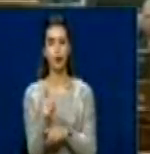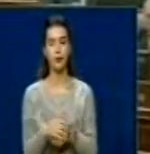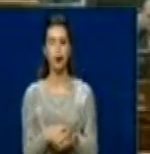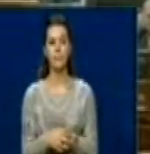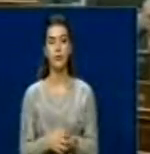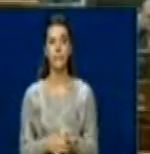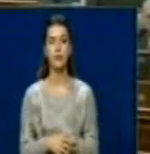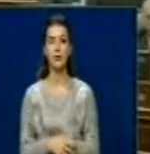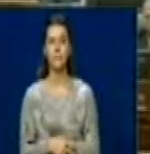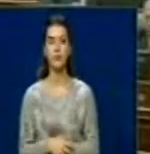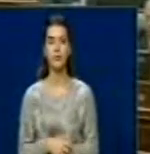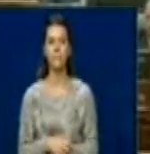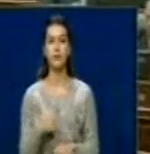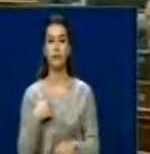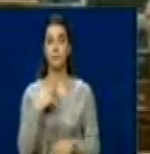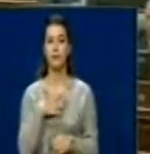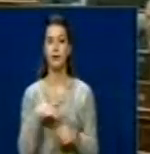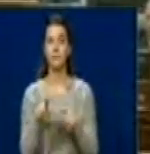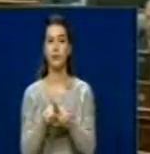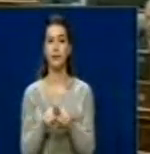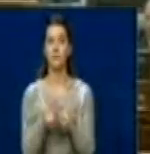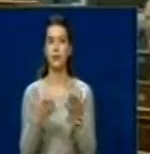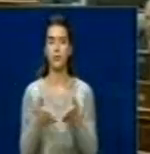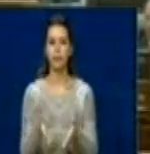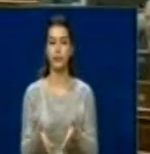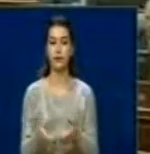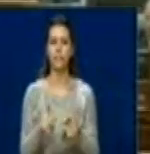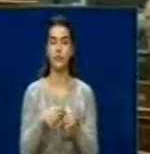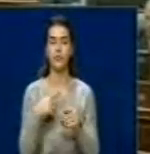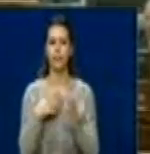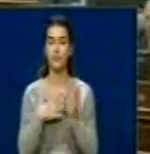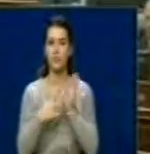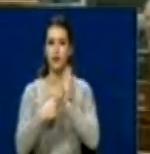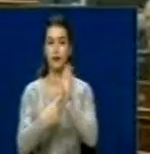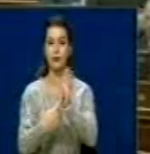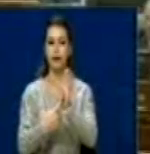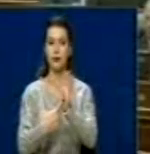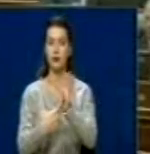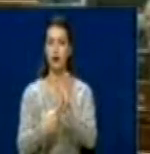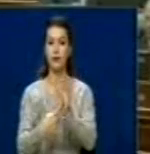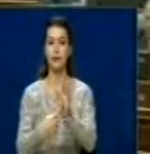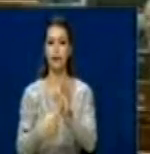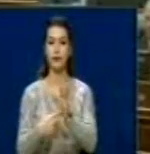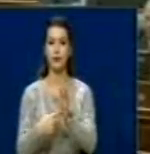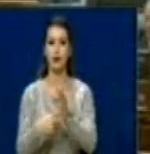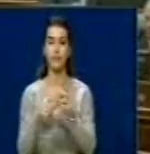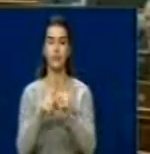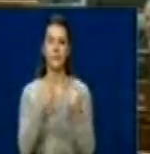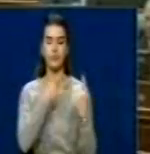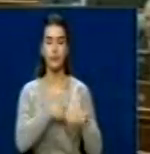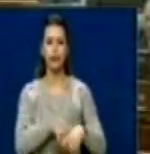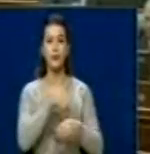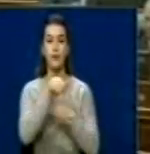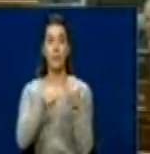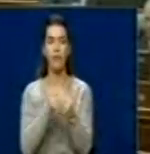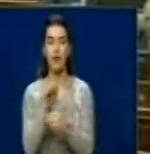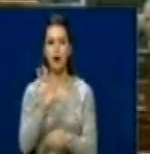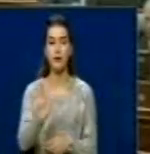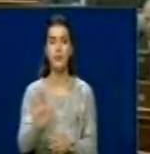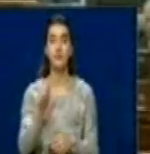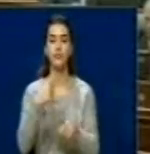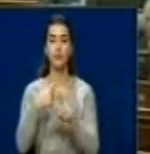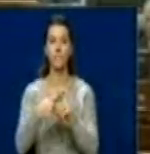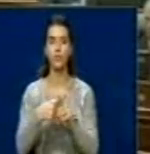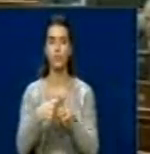që edhe unë ta shfrytëzoj këtë fjalë të kuvendit që të shprehë ngushëllime më të sinqerta të edhe familjes Soldashi,